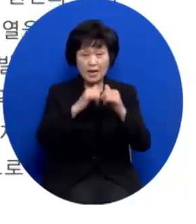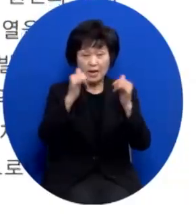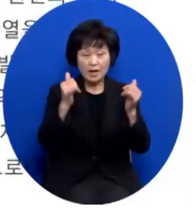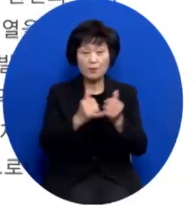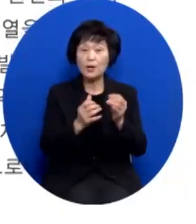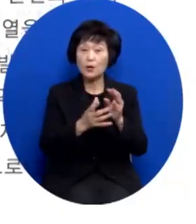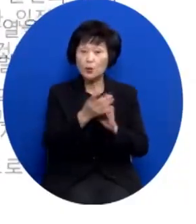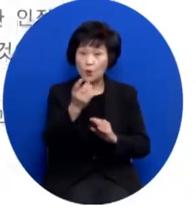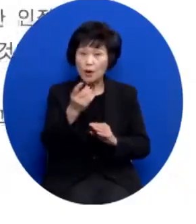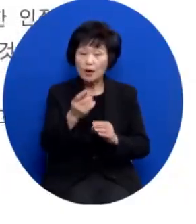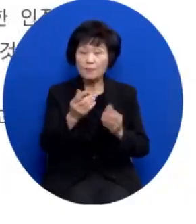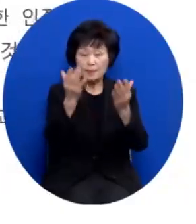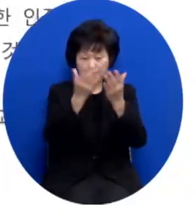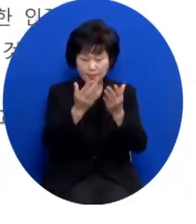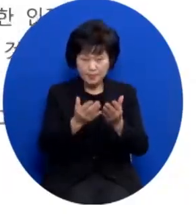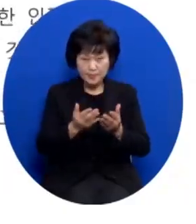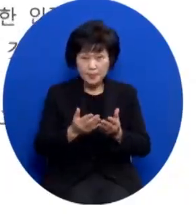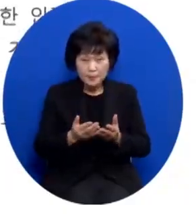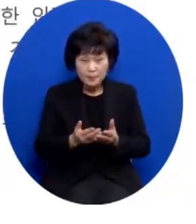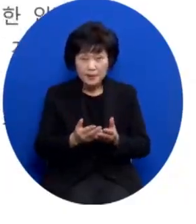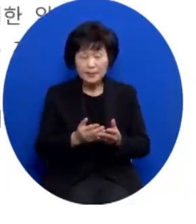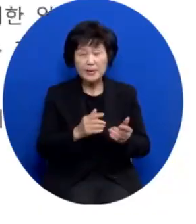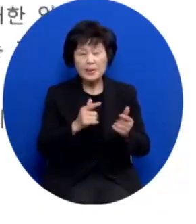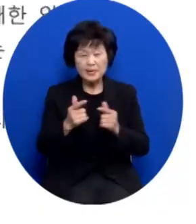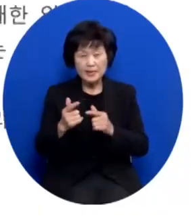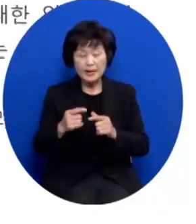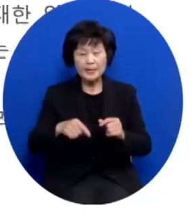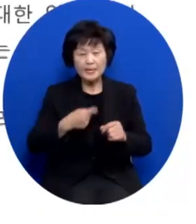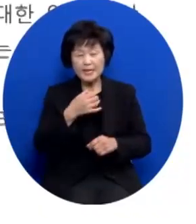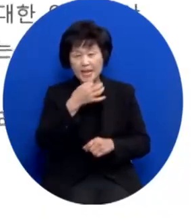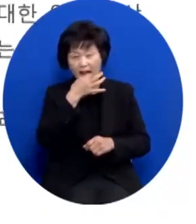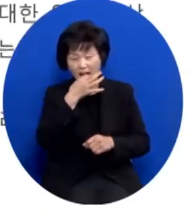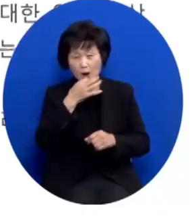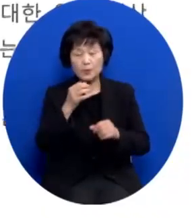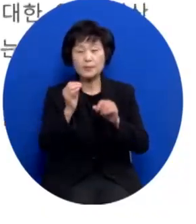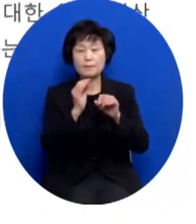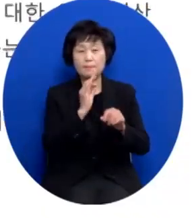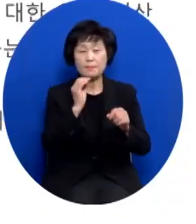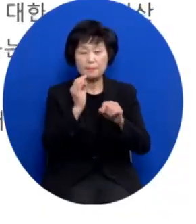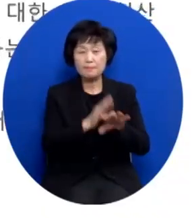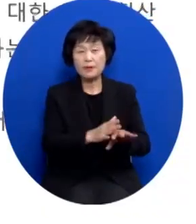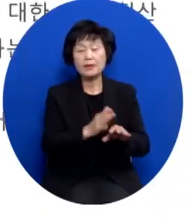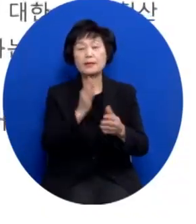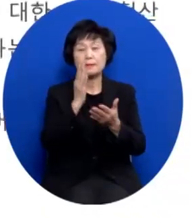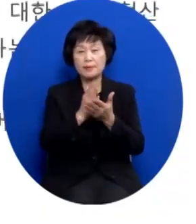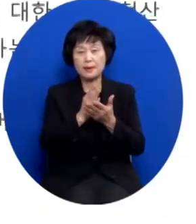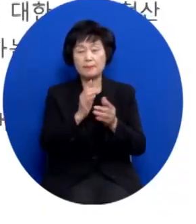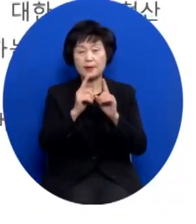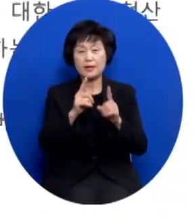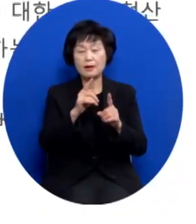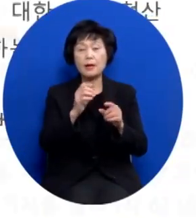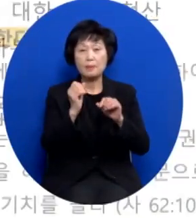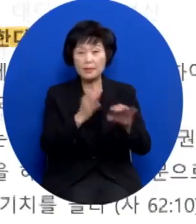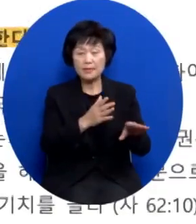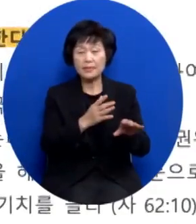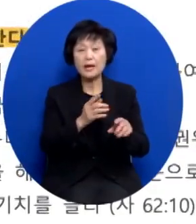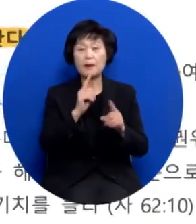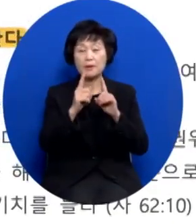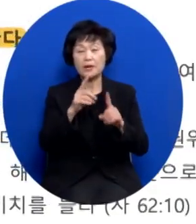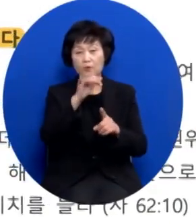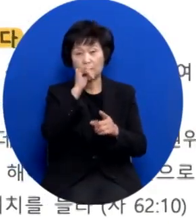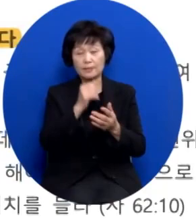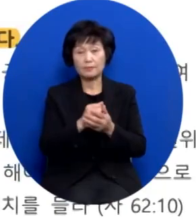걸맞게 포퓰리즘과 당리당략을 벌여야 한다고 밝혔습니다 이어 정부는 공정과 정의를 바로잡고